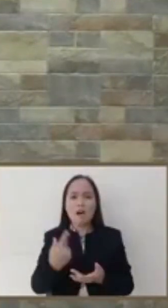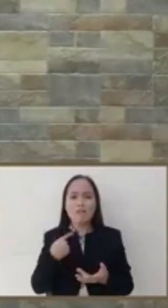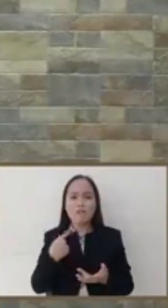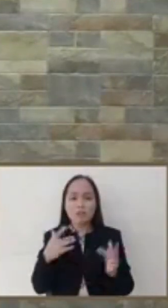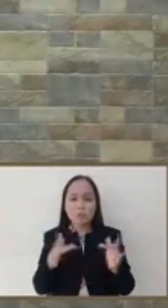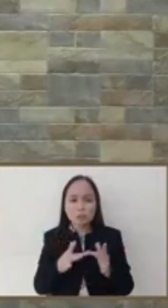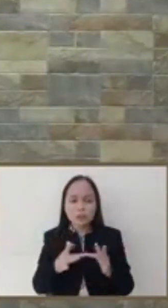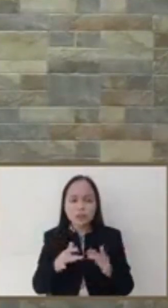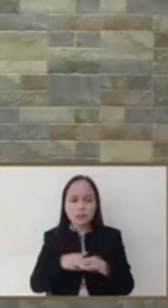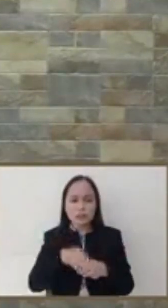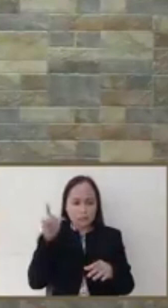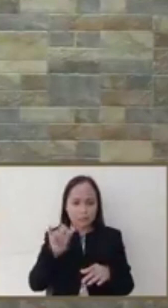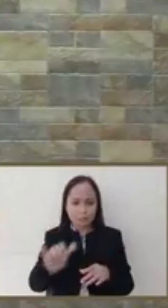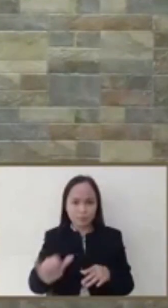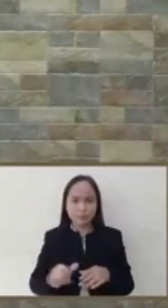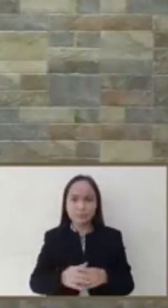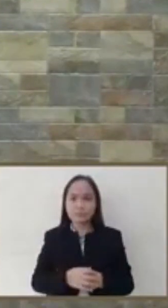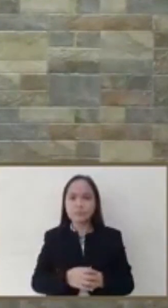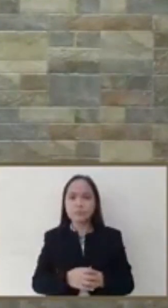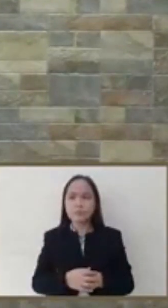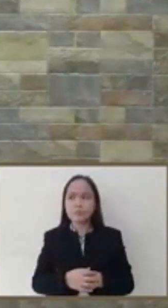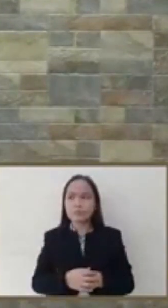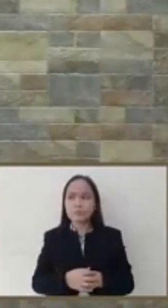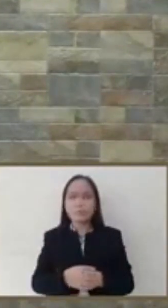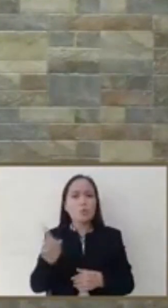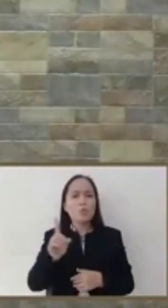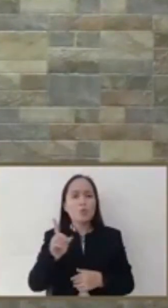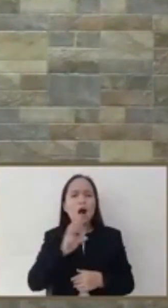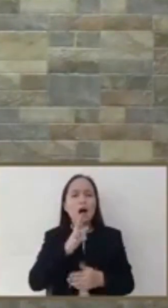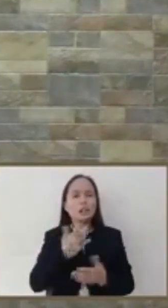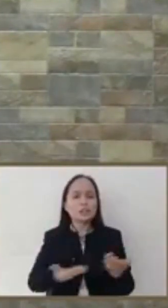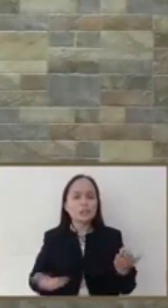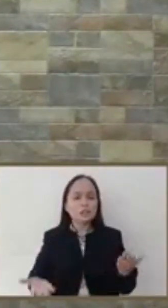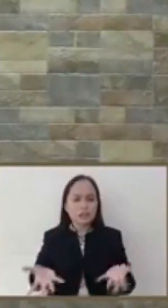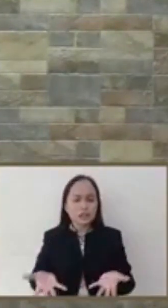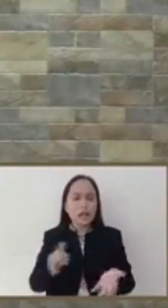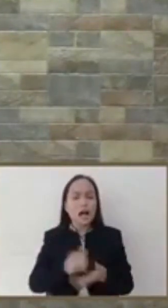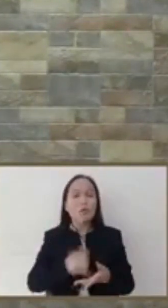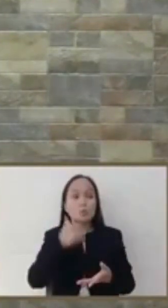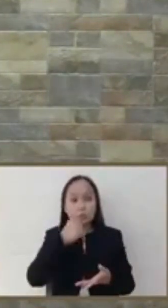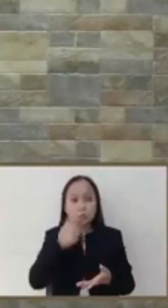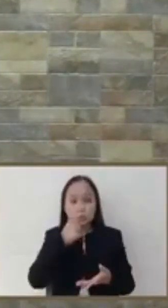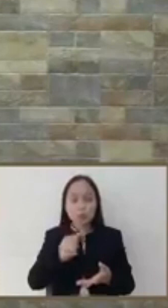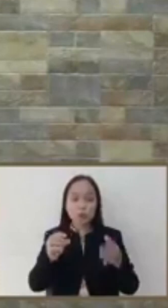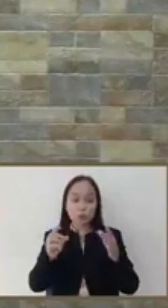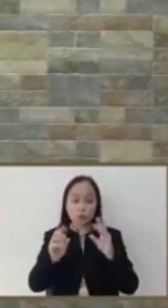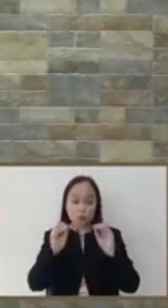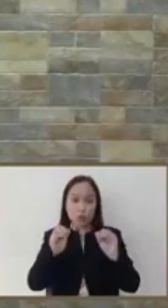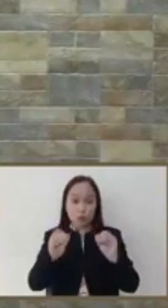sa eternity? In other words, what are the things here that I always talk to you,